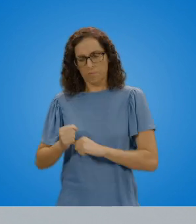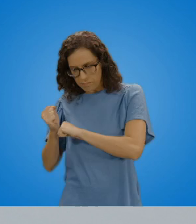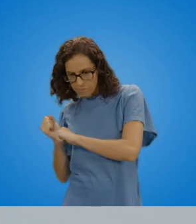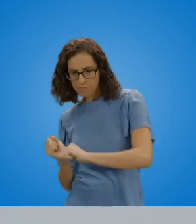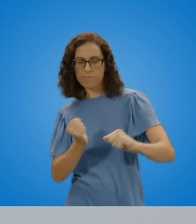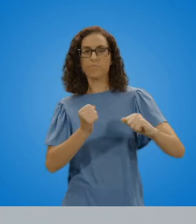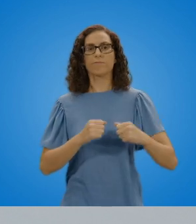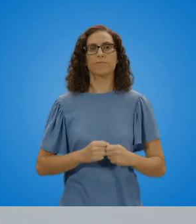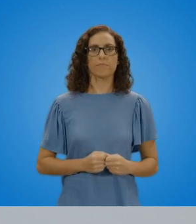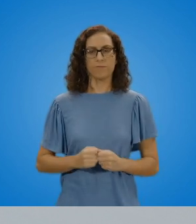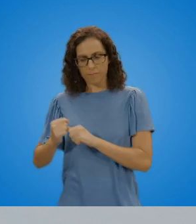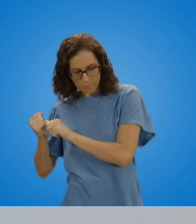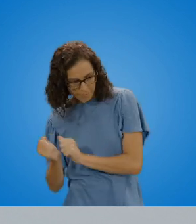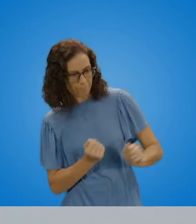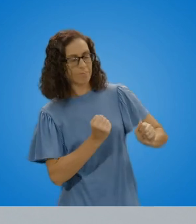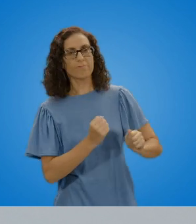Shum!